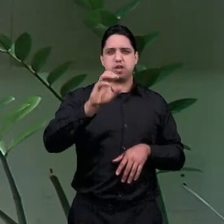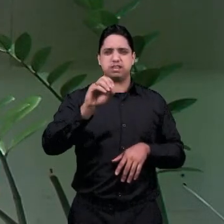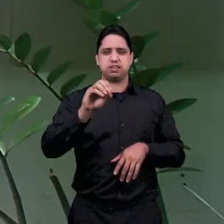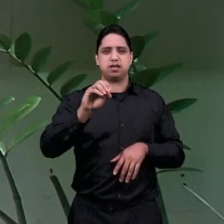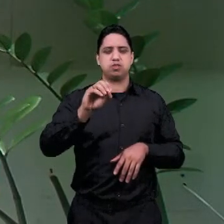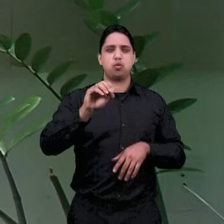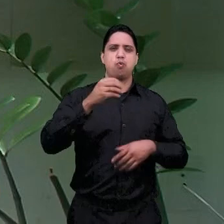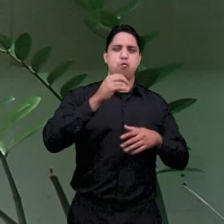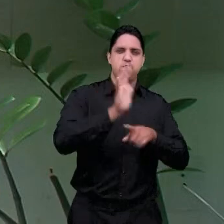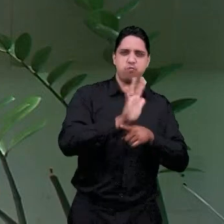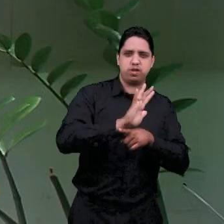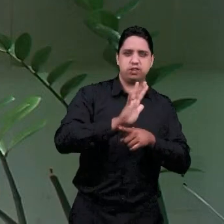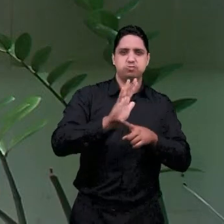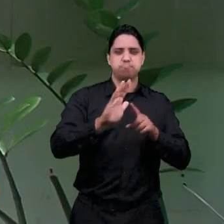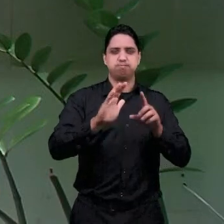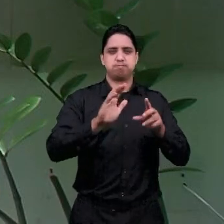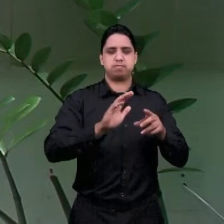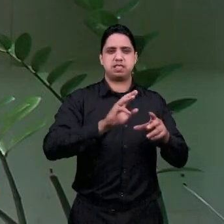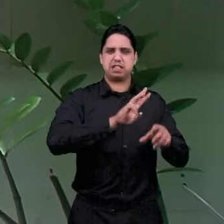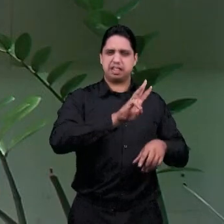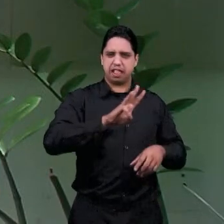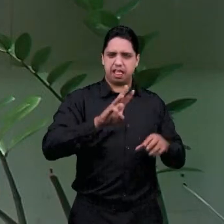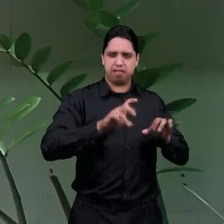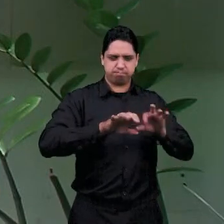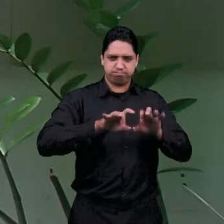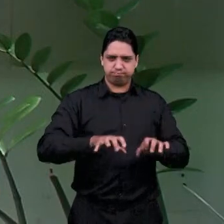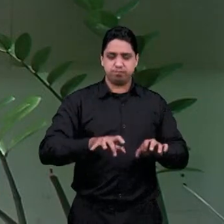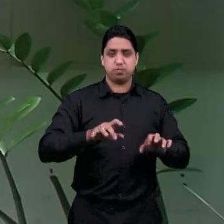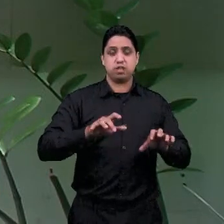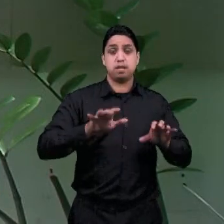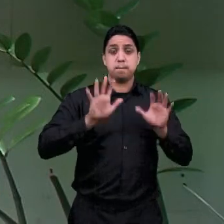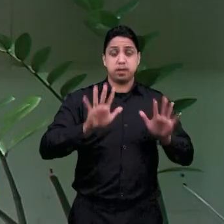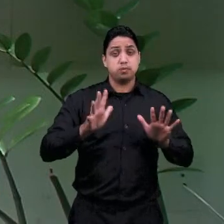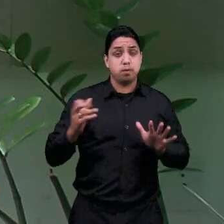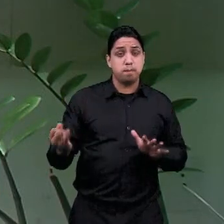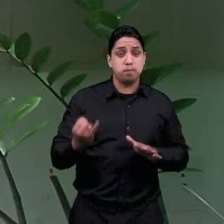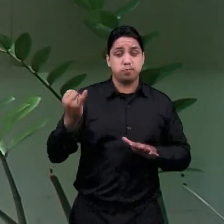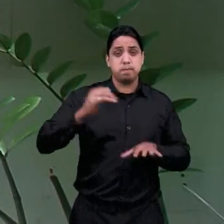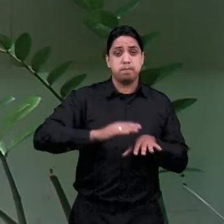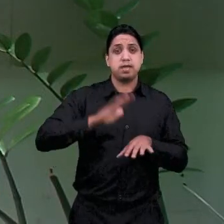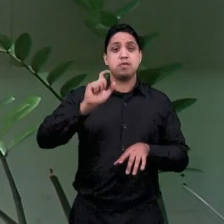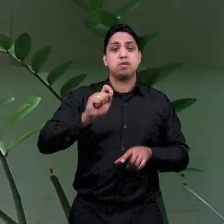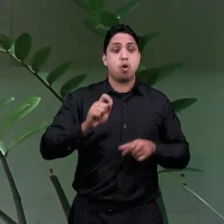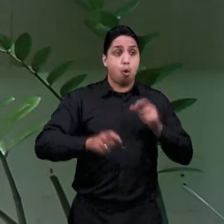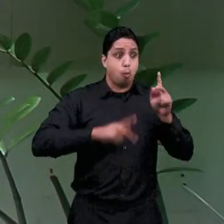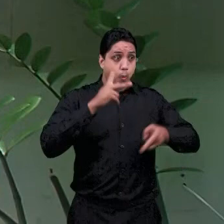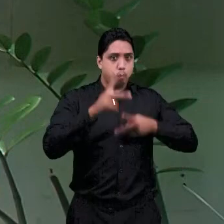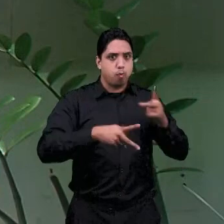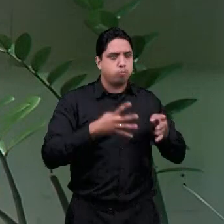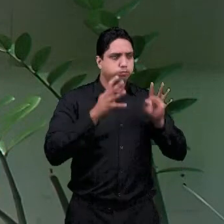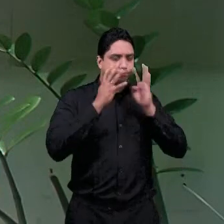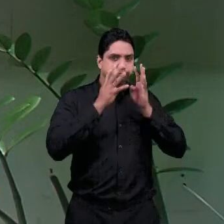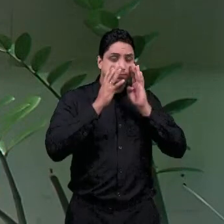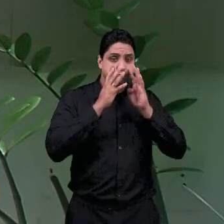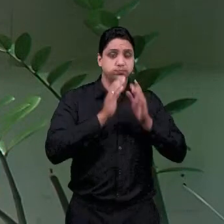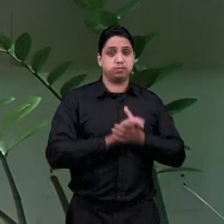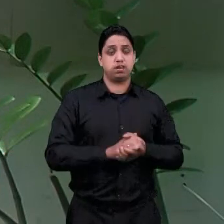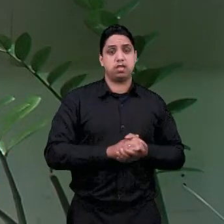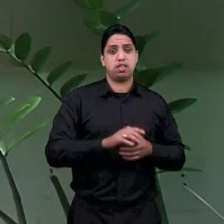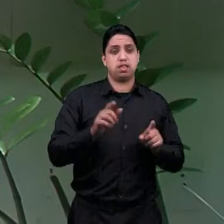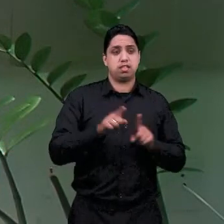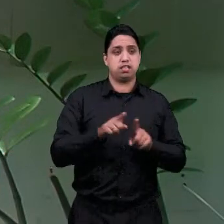les vidéos. Mais ce qui nous importe, c'est que nous observons qu'il y a un éveil des frères et sœurs. Je veux